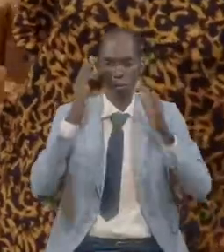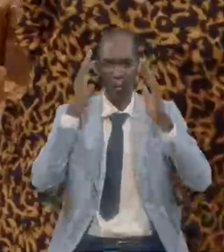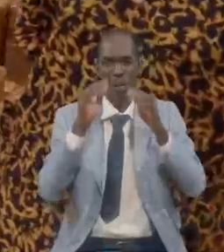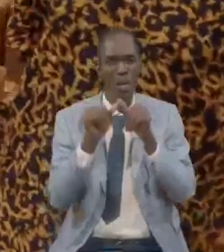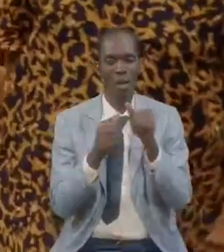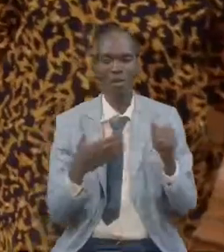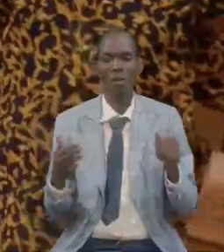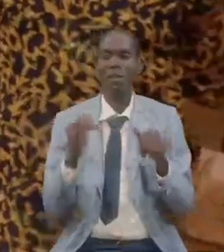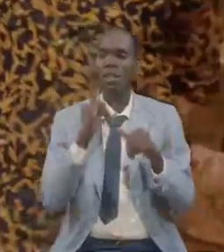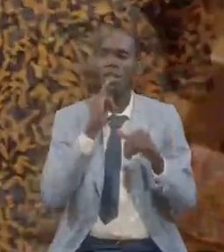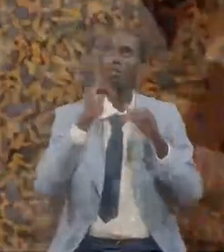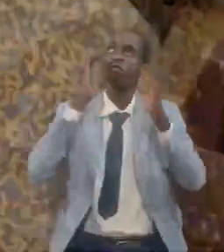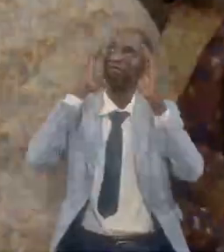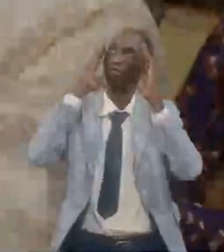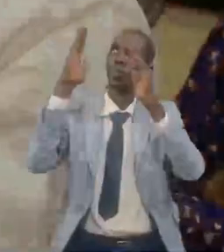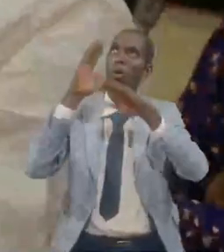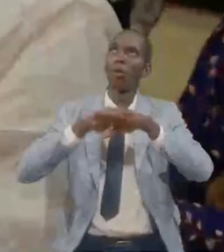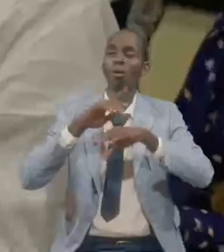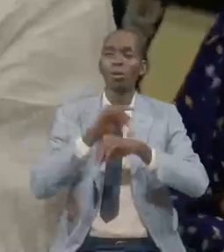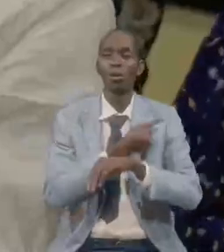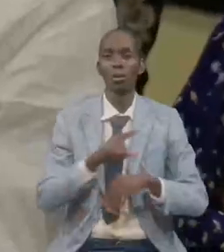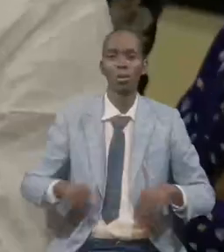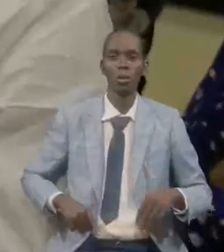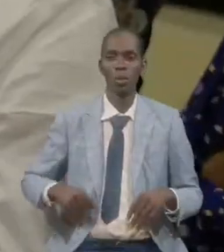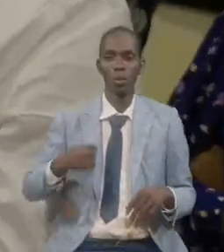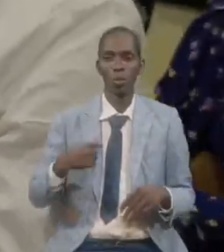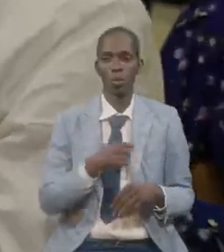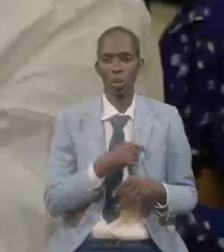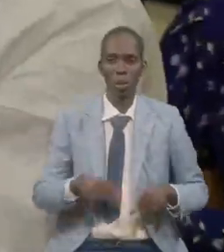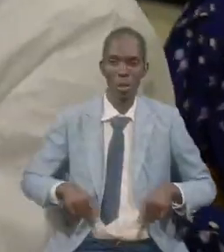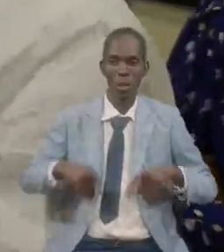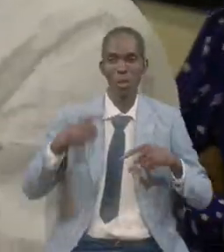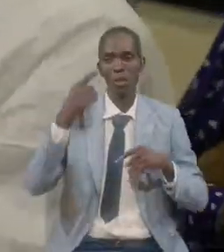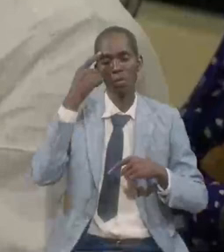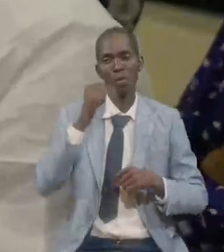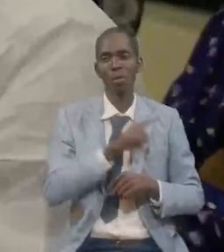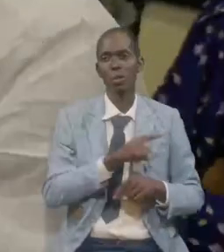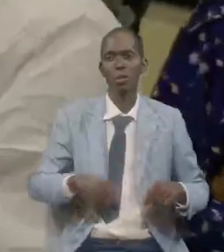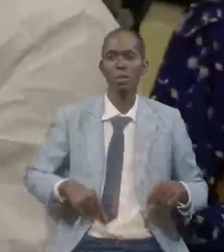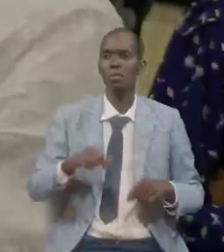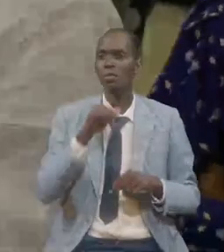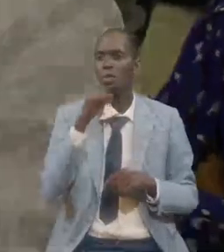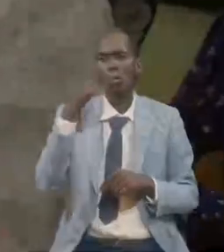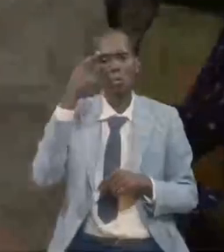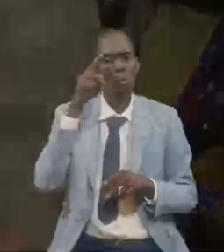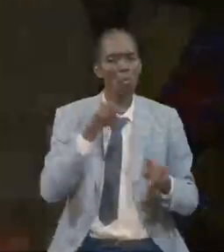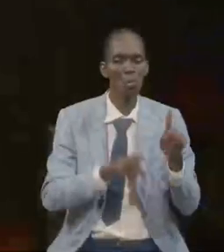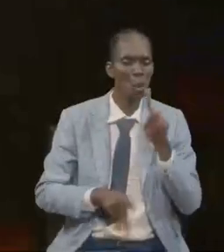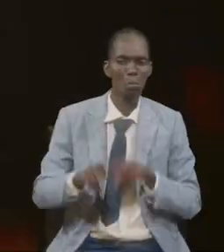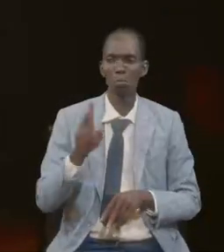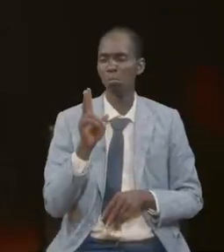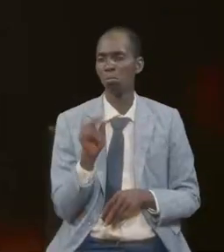l'intention, tout se concentre sur le Seigneur. On vit pour le Seigneur. On ne vit pas pour les